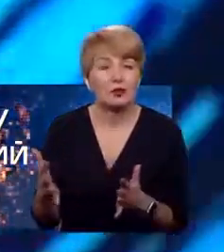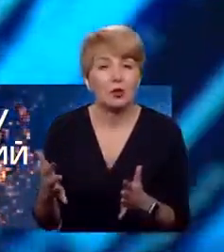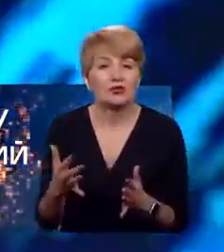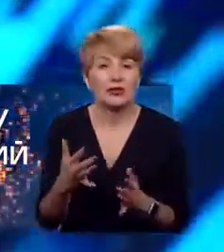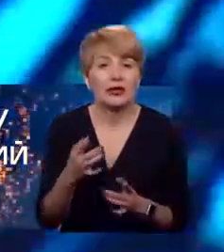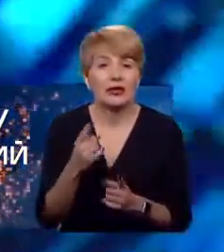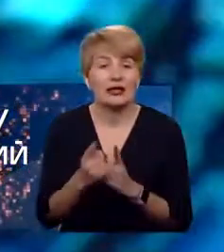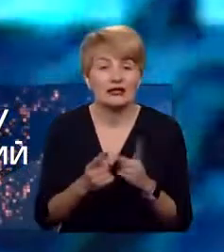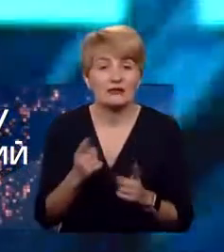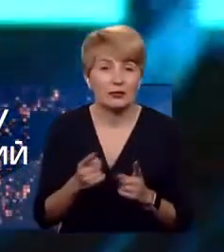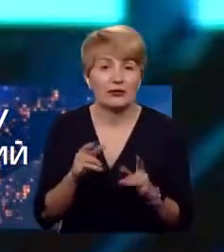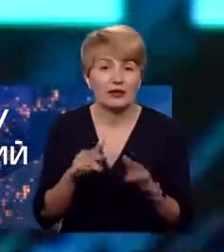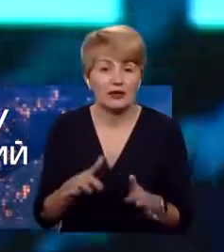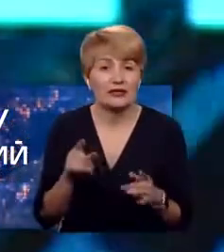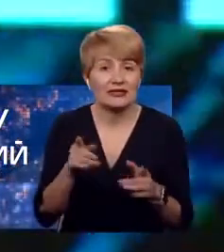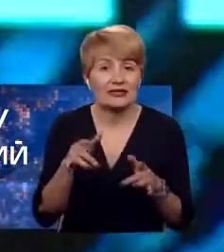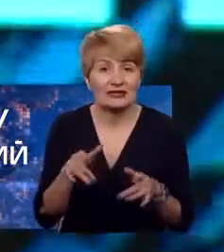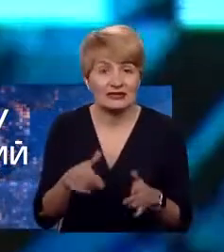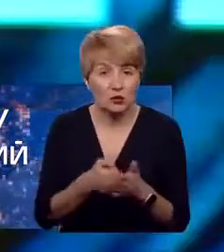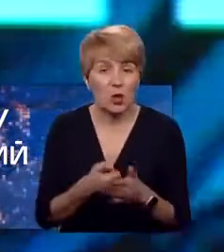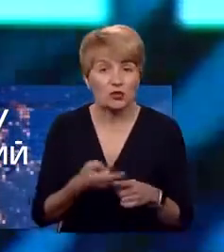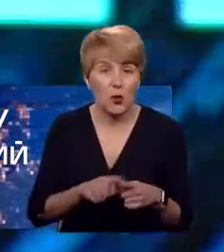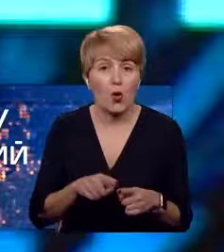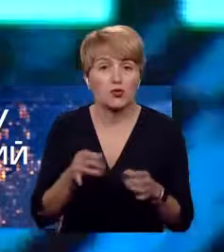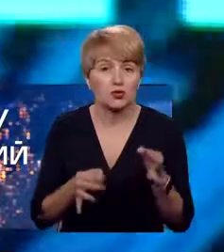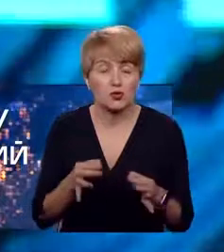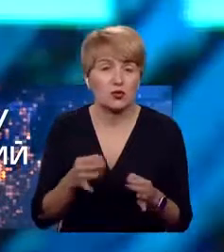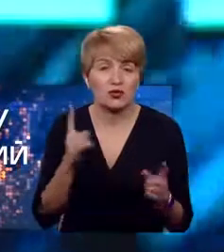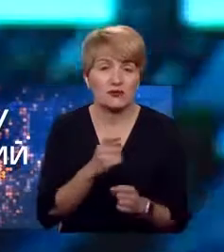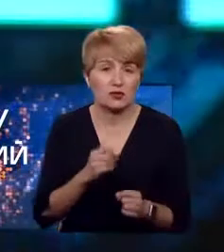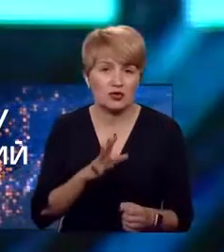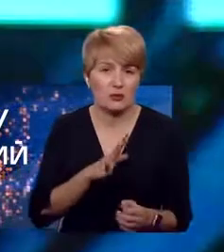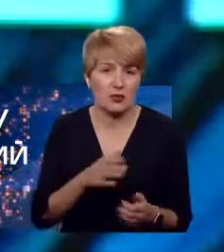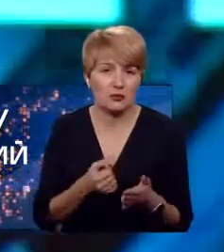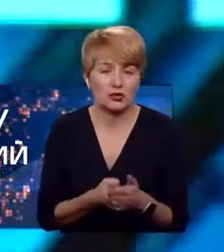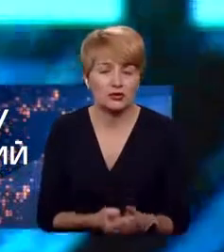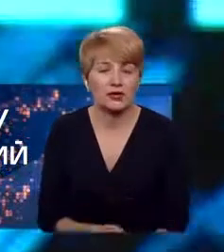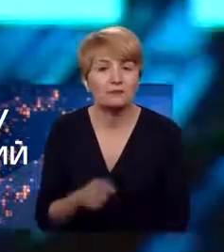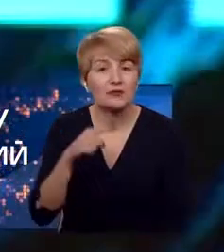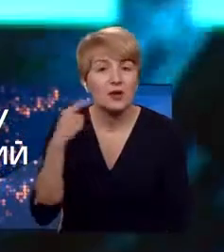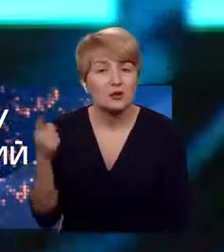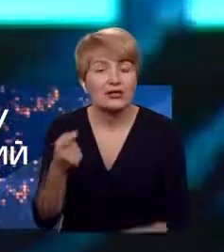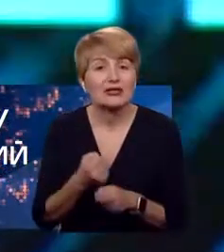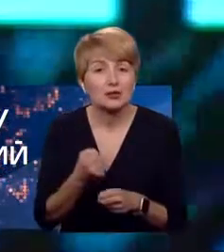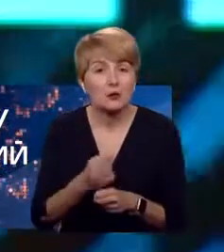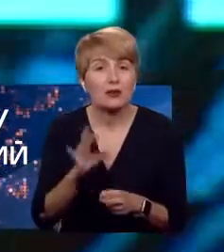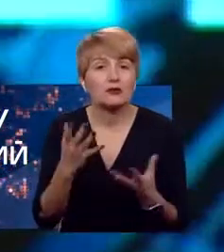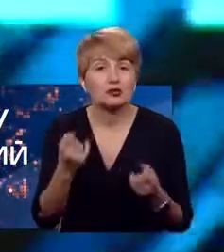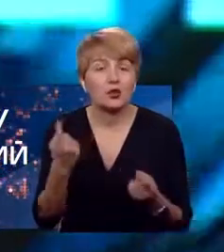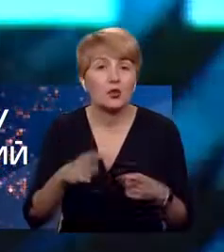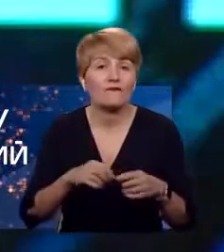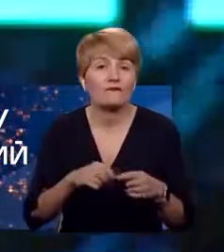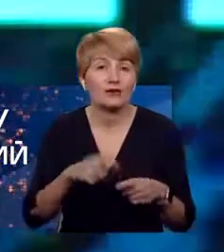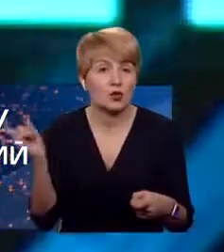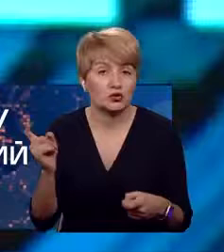диверсифікації, дійти до кінця цього суду було просто неможливо. Росіяни б зробили ще одне відключення. Вони б ще